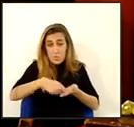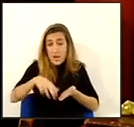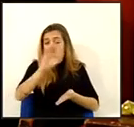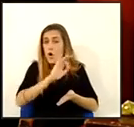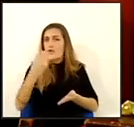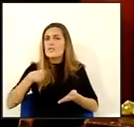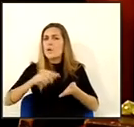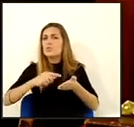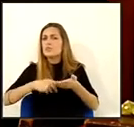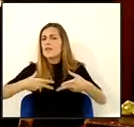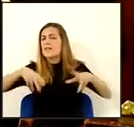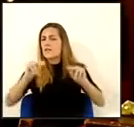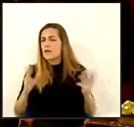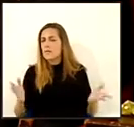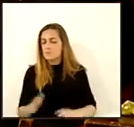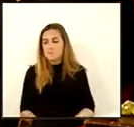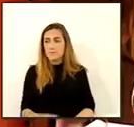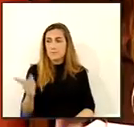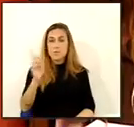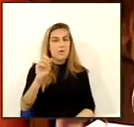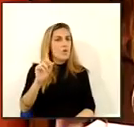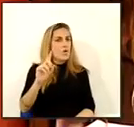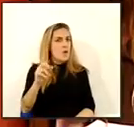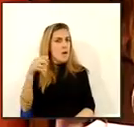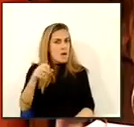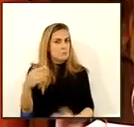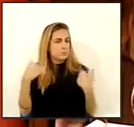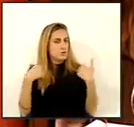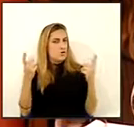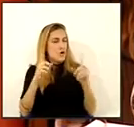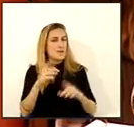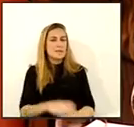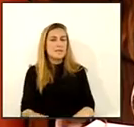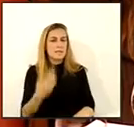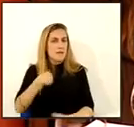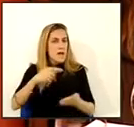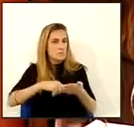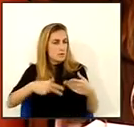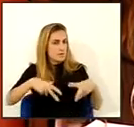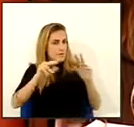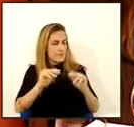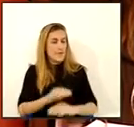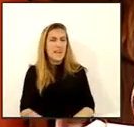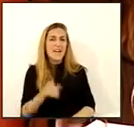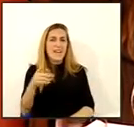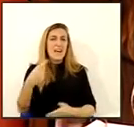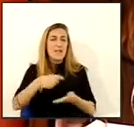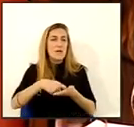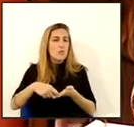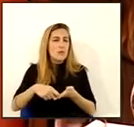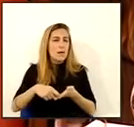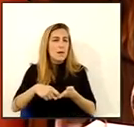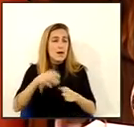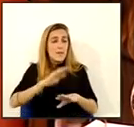el contracte. No fa temps ja que no ho és i es va rescindir. Ell cobrava per feina